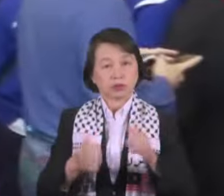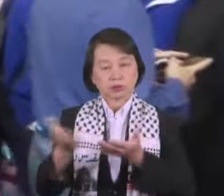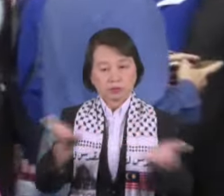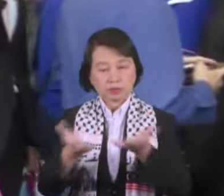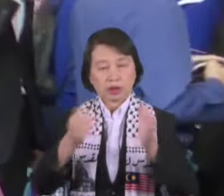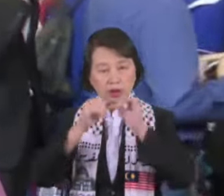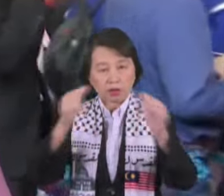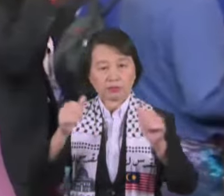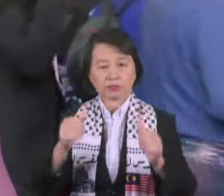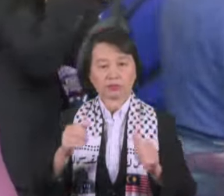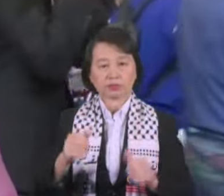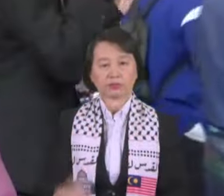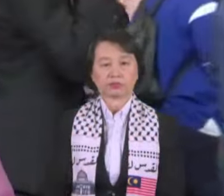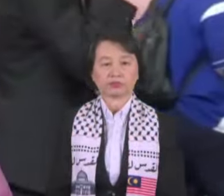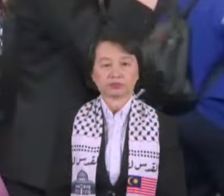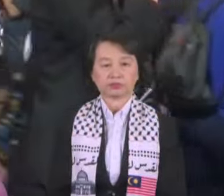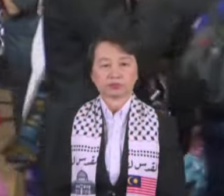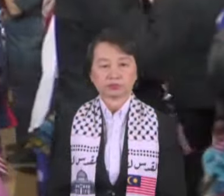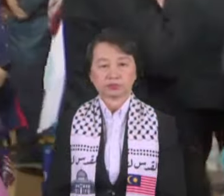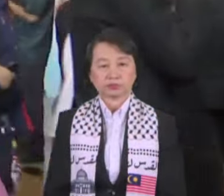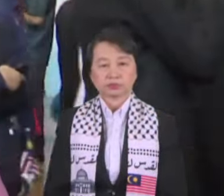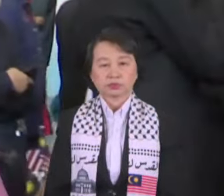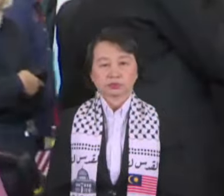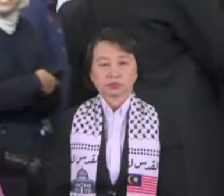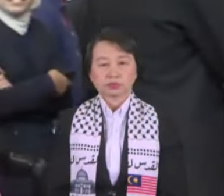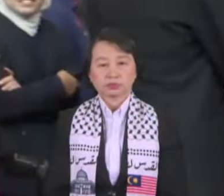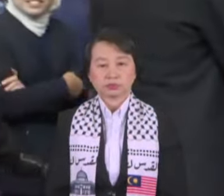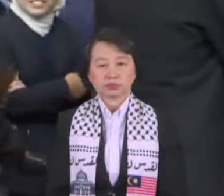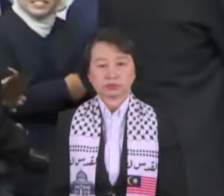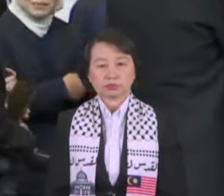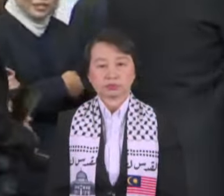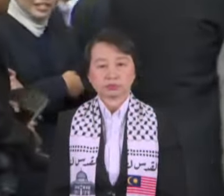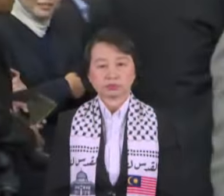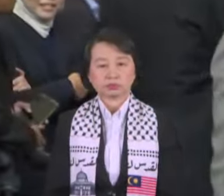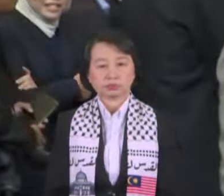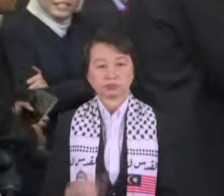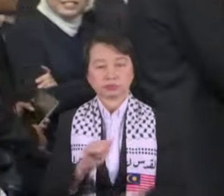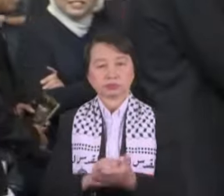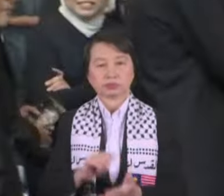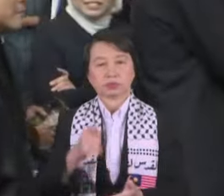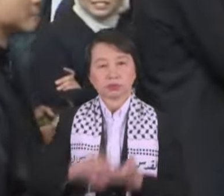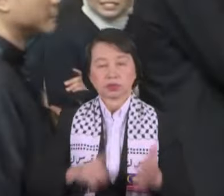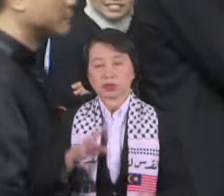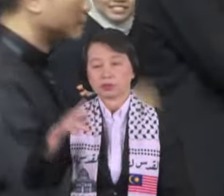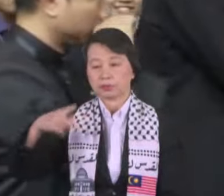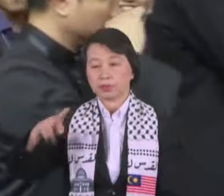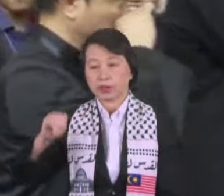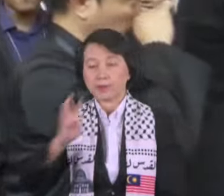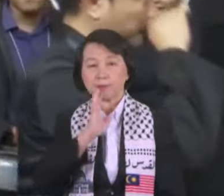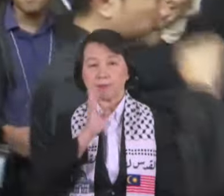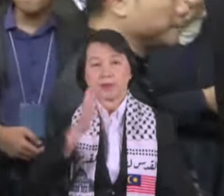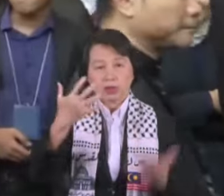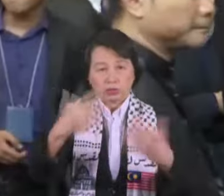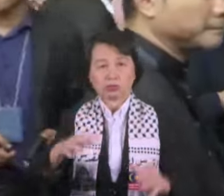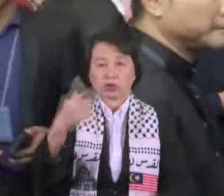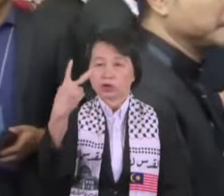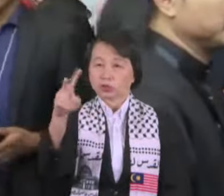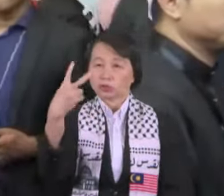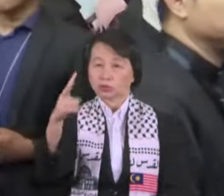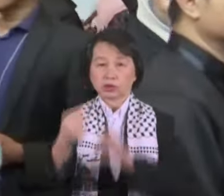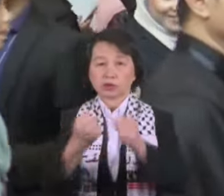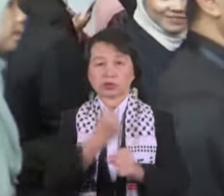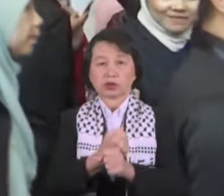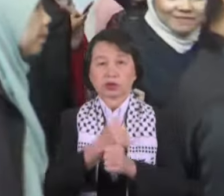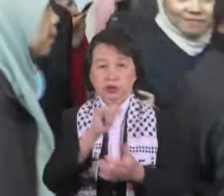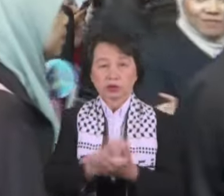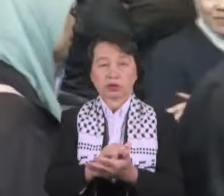perkhidmatan awam amnya. Yeah? This is the pertemuan yang PM sebutkan sudah 12 tahun. This is a